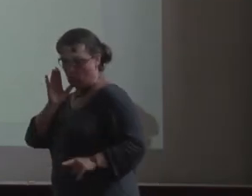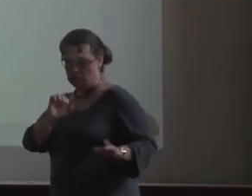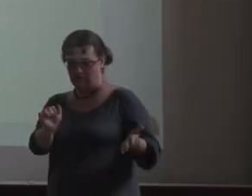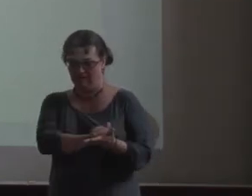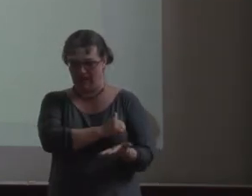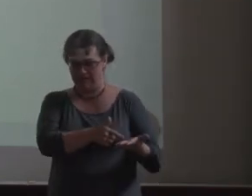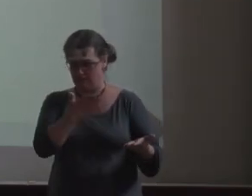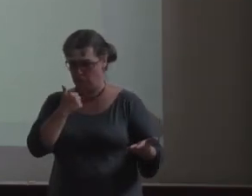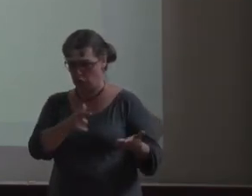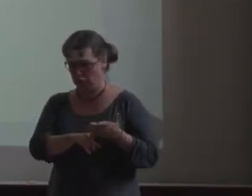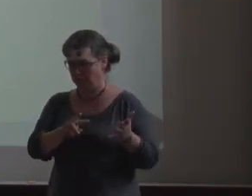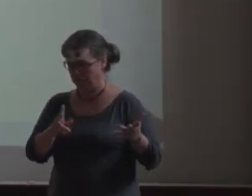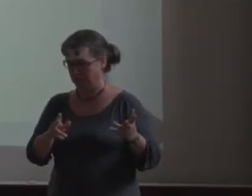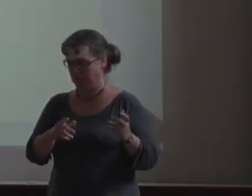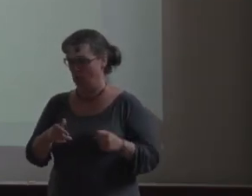je vais le faire, finalement.